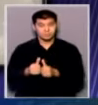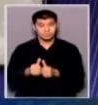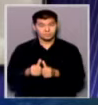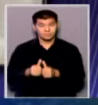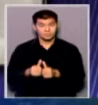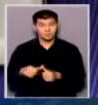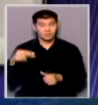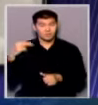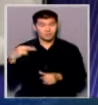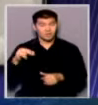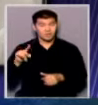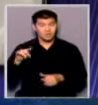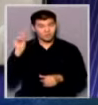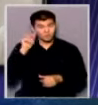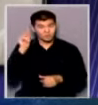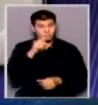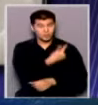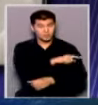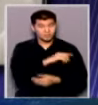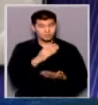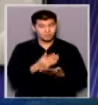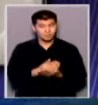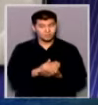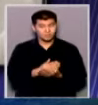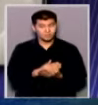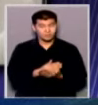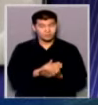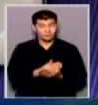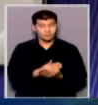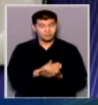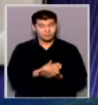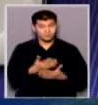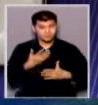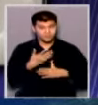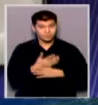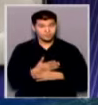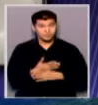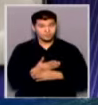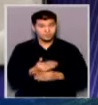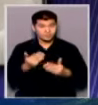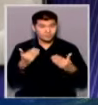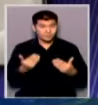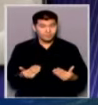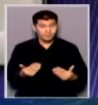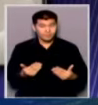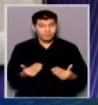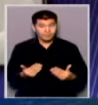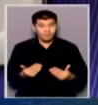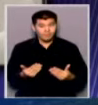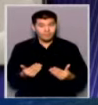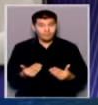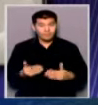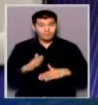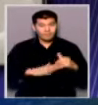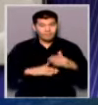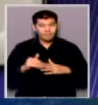осы инфекцияның резидентурасында оқып жатқан дәрігерлер бар. Солардың көмегімен қазір жалпы